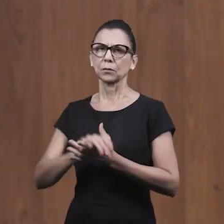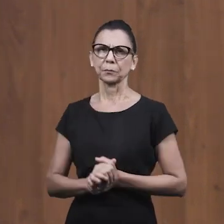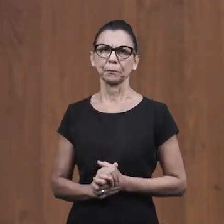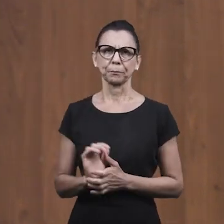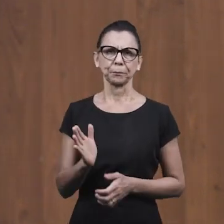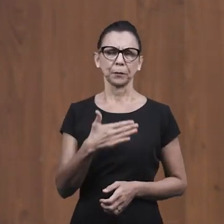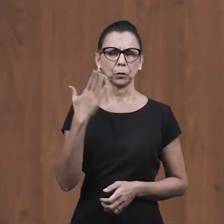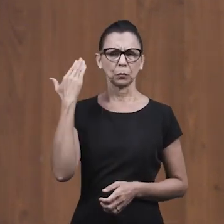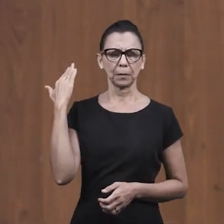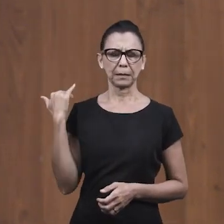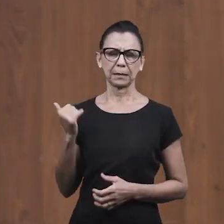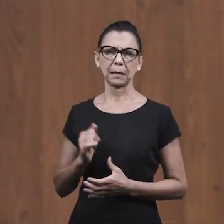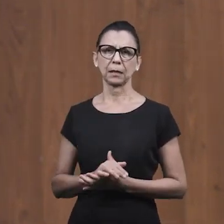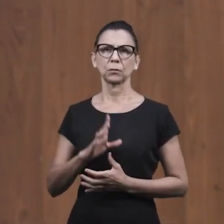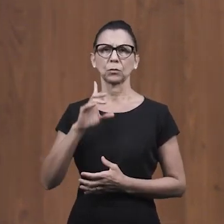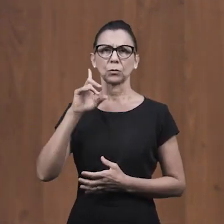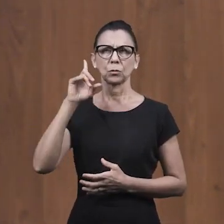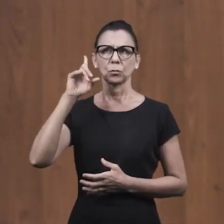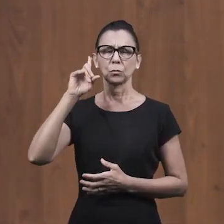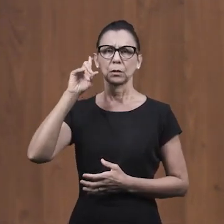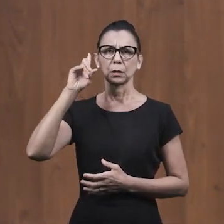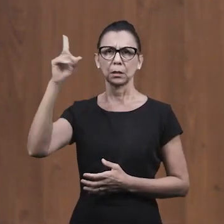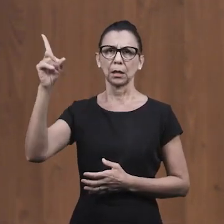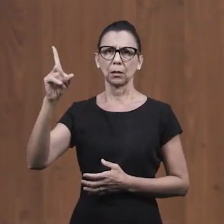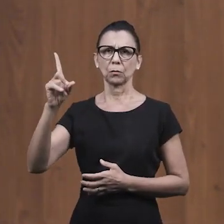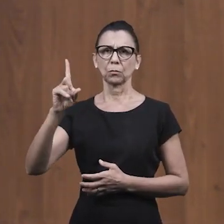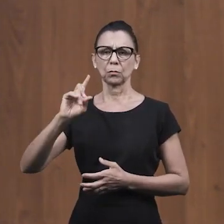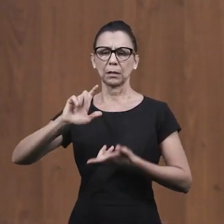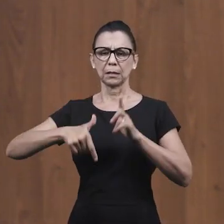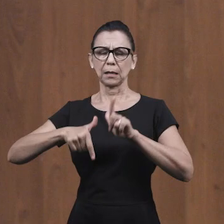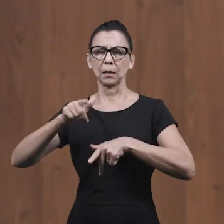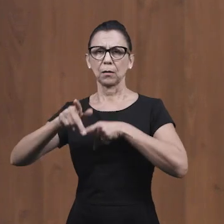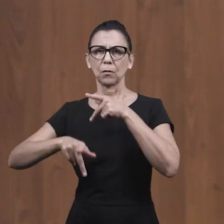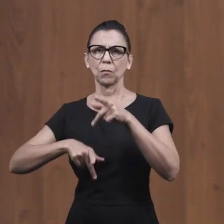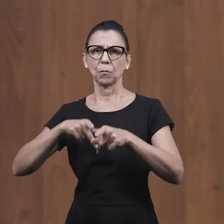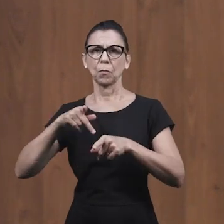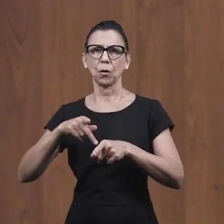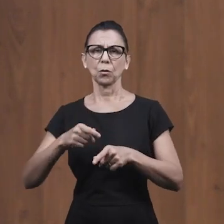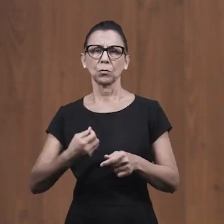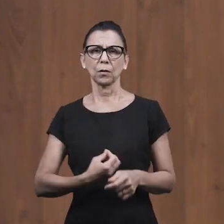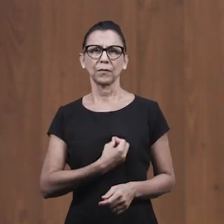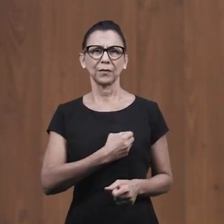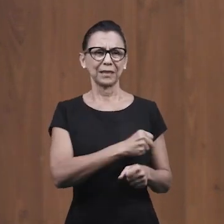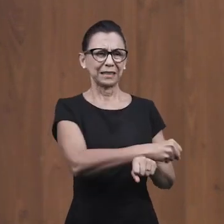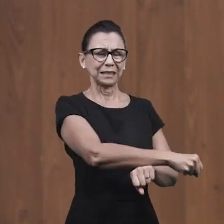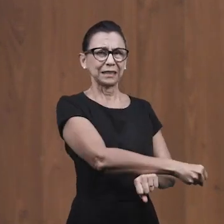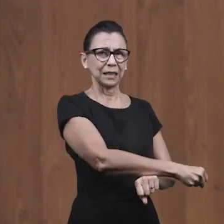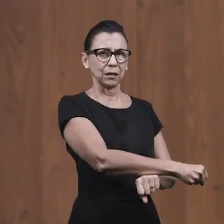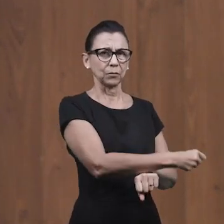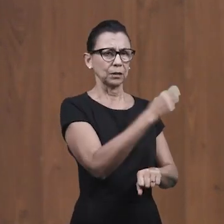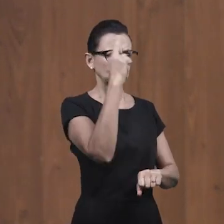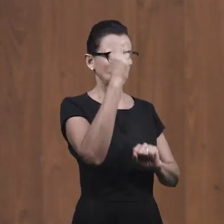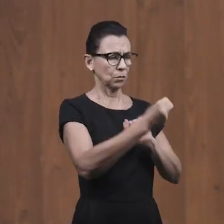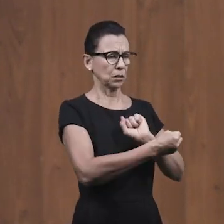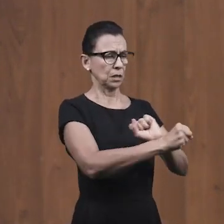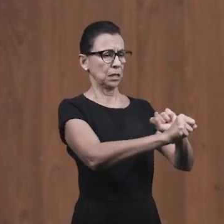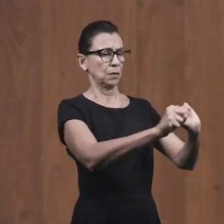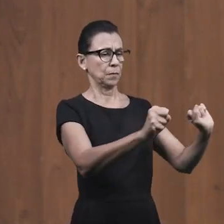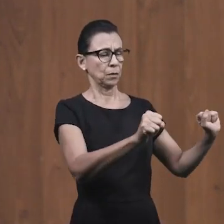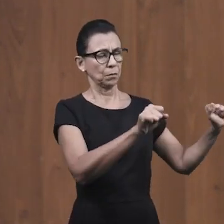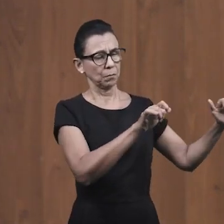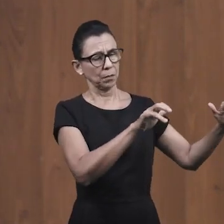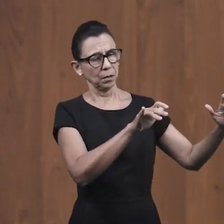peuple de l'esclavage de l'Égypte, il a délivré afin qu'il puisse l'adorer et servir comme le seul